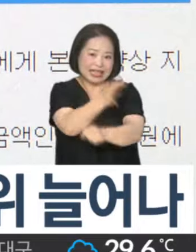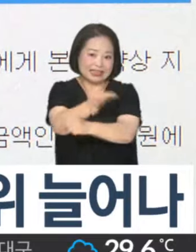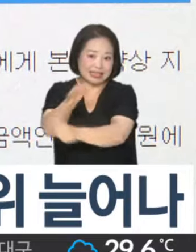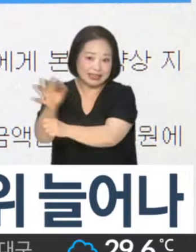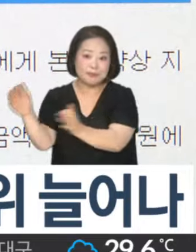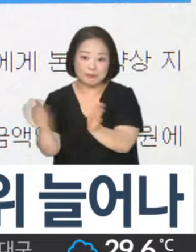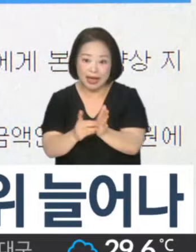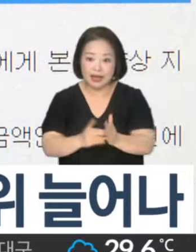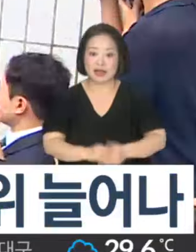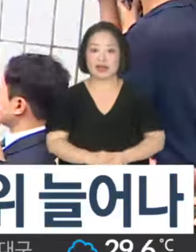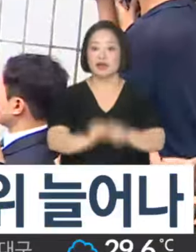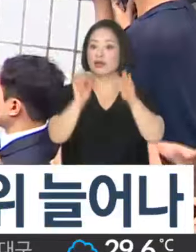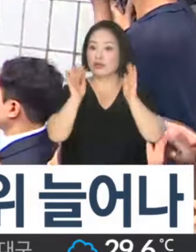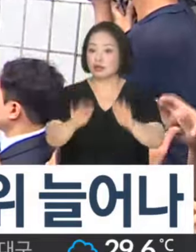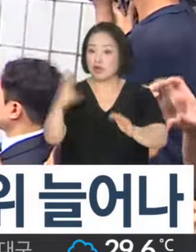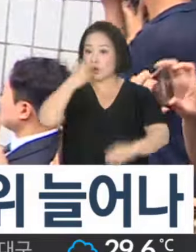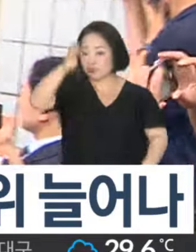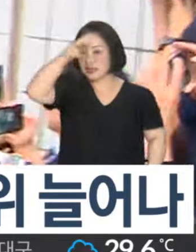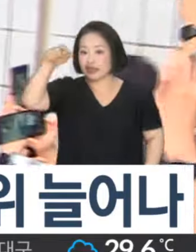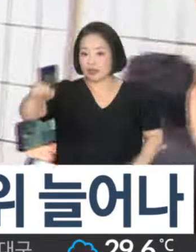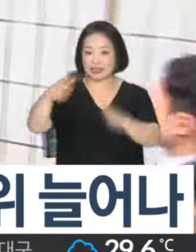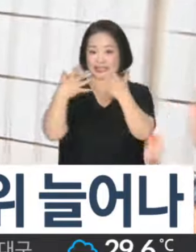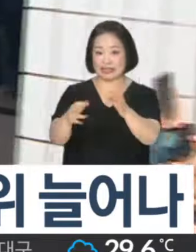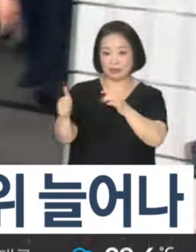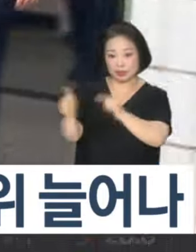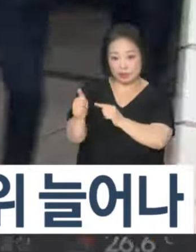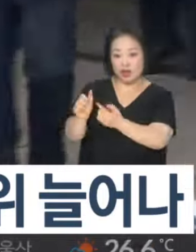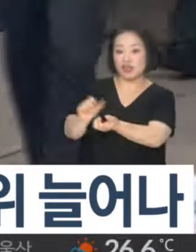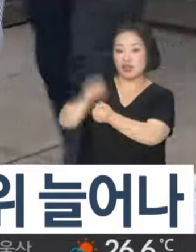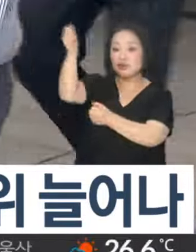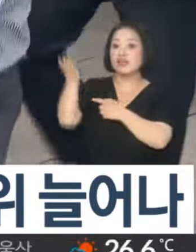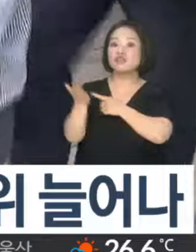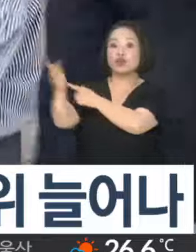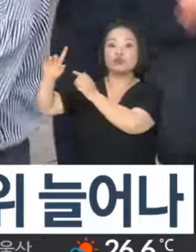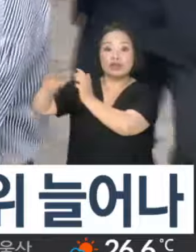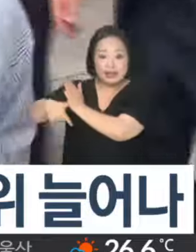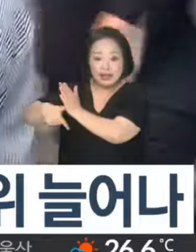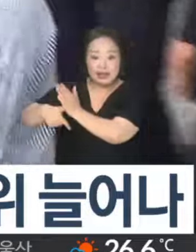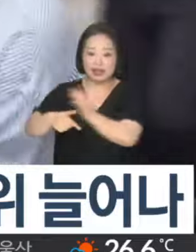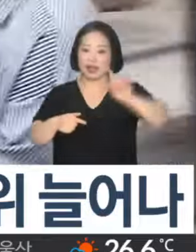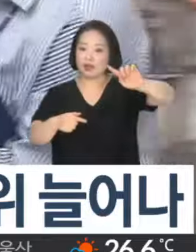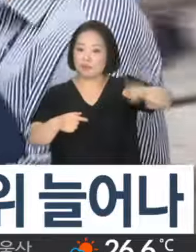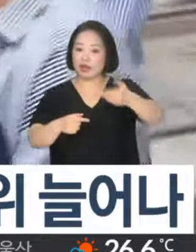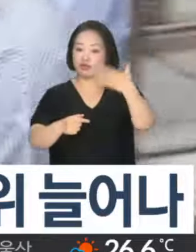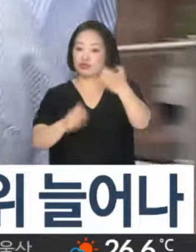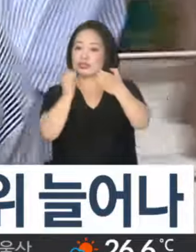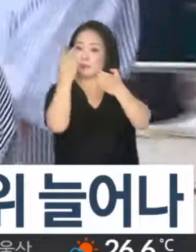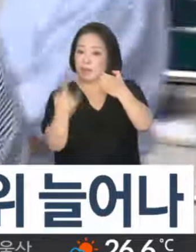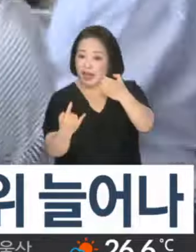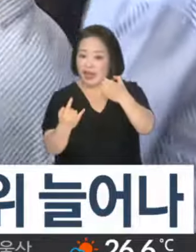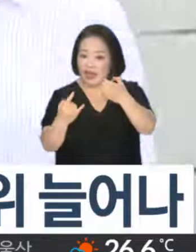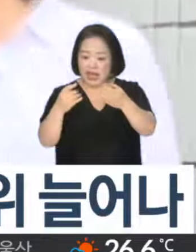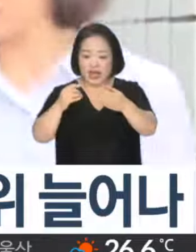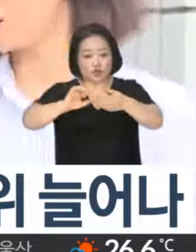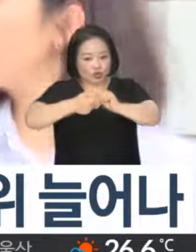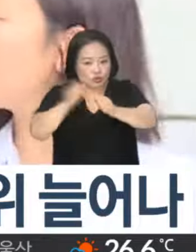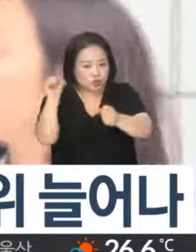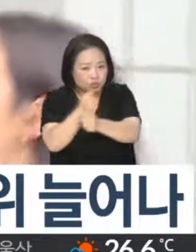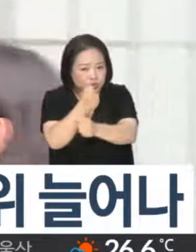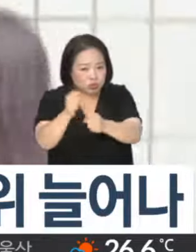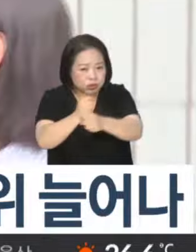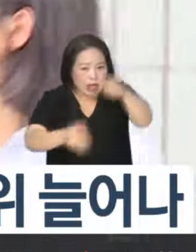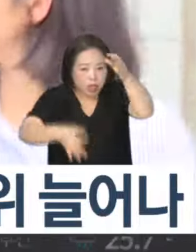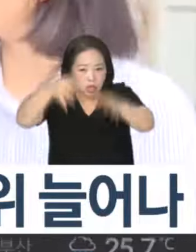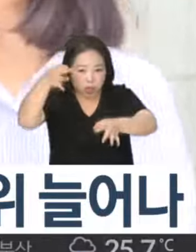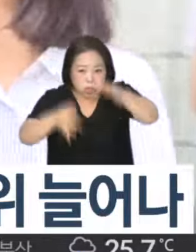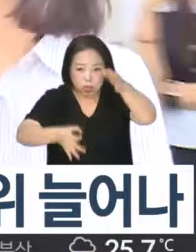판단했습니다. 앞서 검찰은 김 위원장의 구속영장 청구 당시 190회의 시세조종 혐의만 적용했지만 구속수사를 거쳐